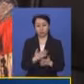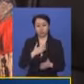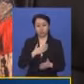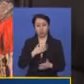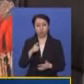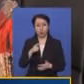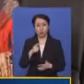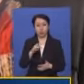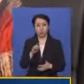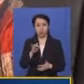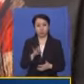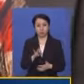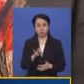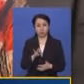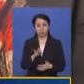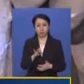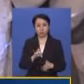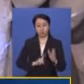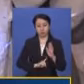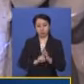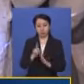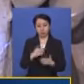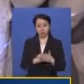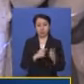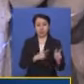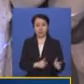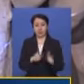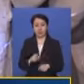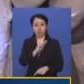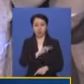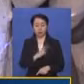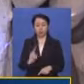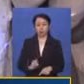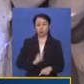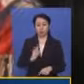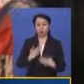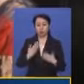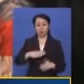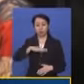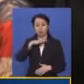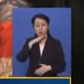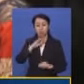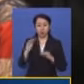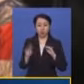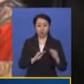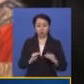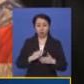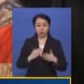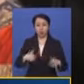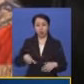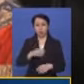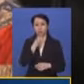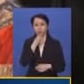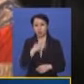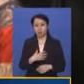хобби и так вот начало при изготовлении своих работ мастер уделяет большое внимание украшения больше всего не